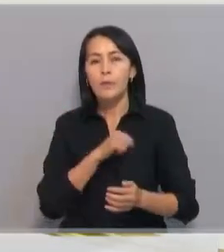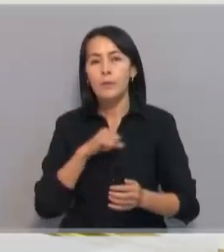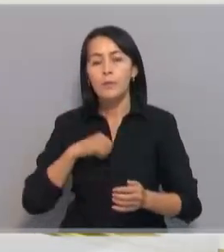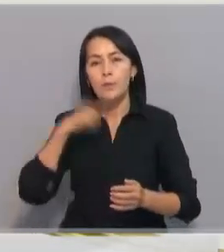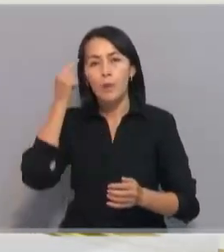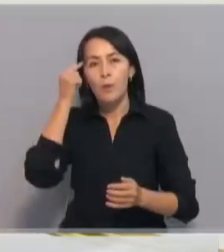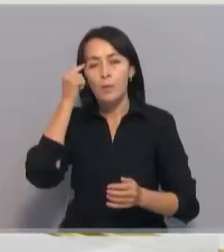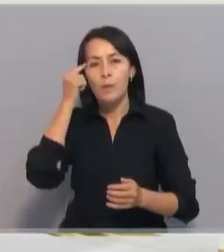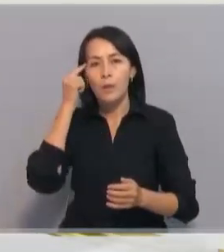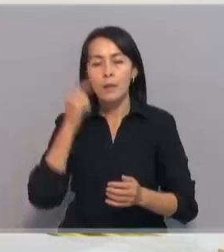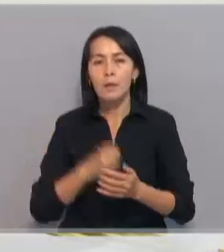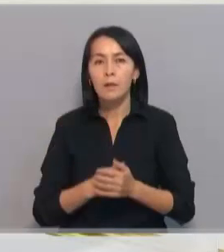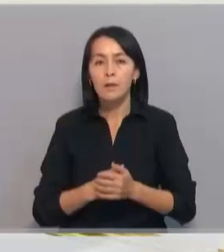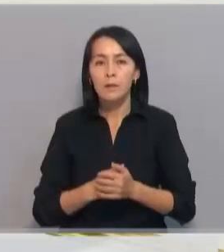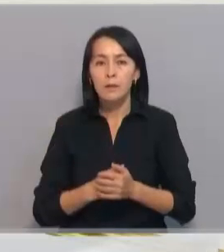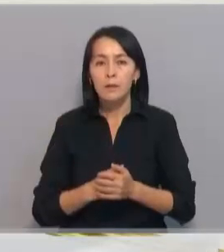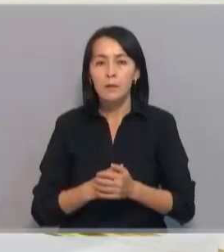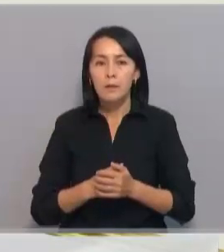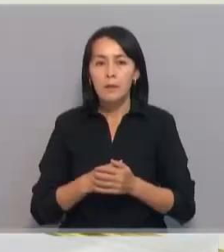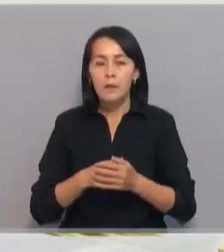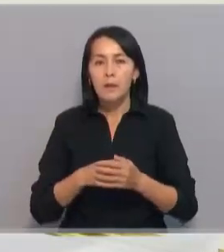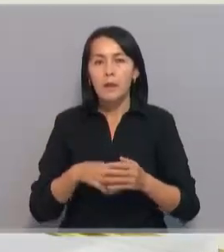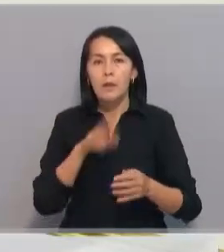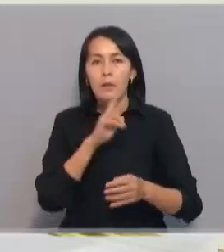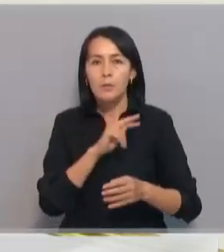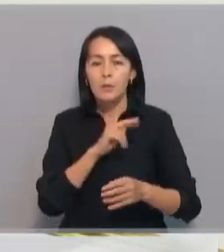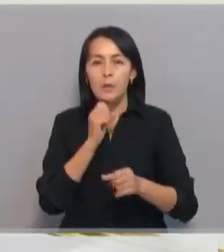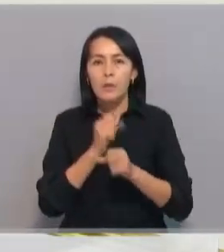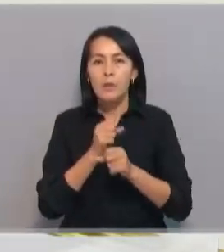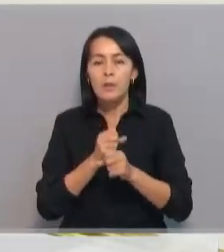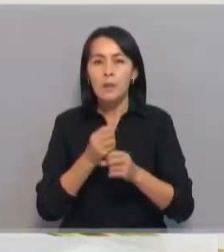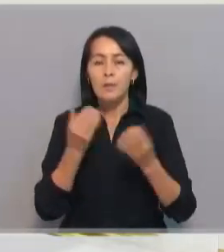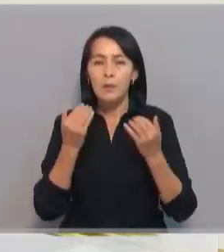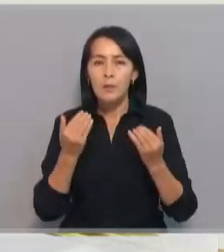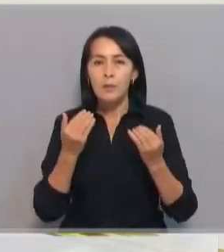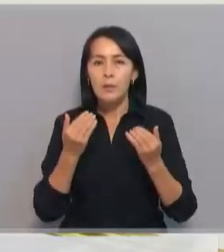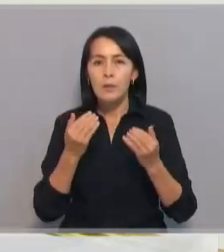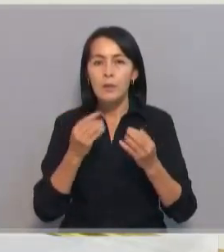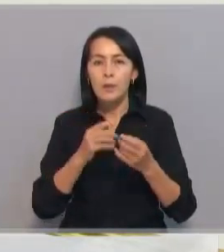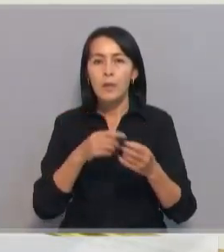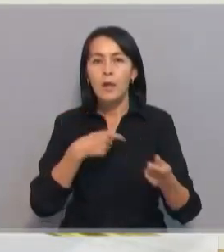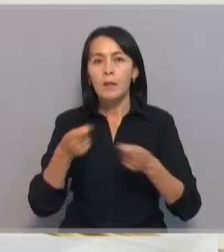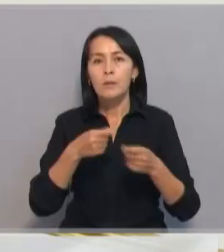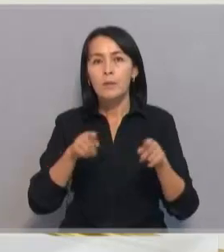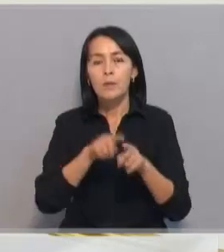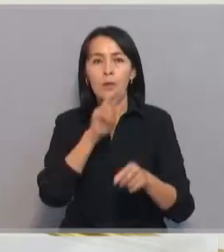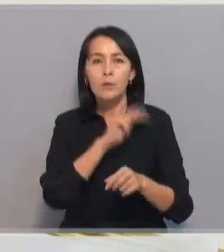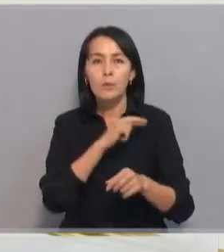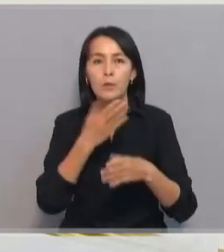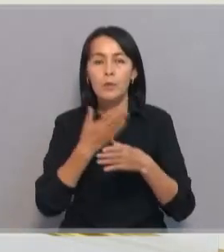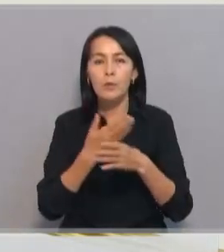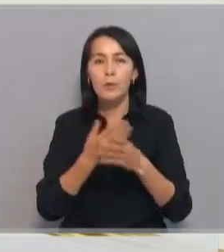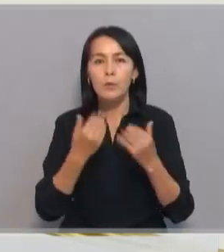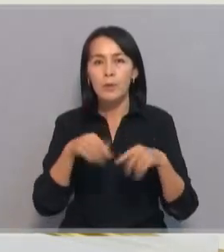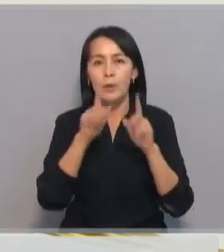өзіміздің ойымыздағы ауламызда жұмыстарымызды істеп, міне сол тығыз әкімшілікпен жұмыс істеуіміздің арқасында міне